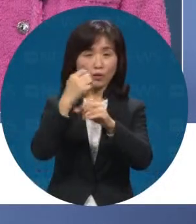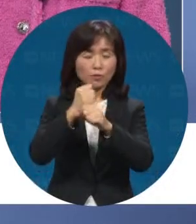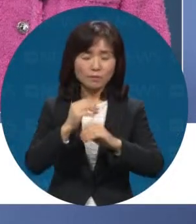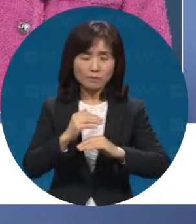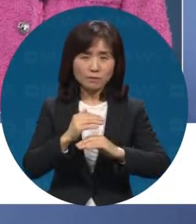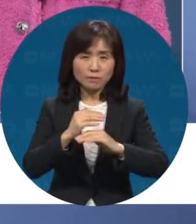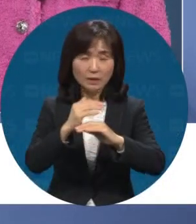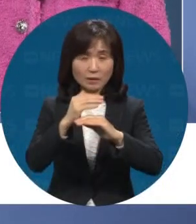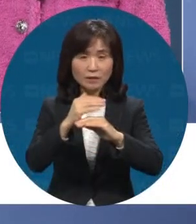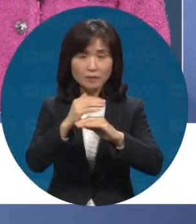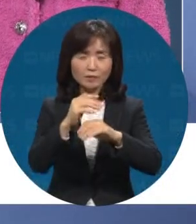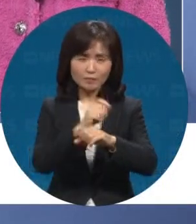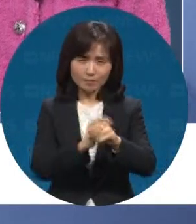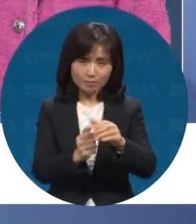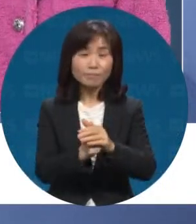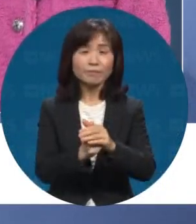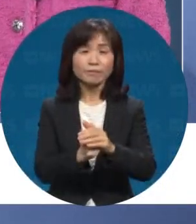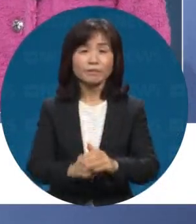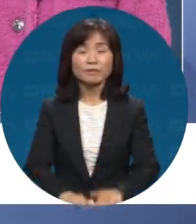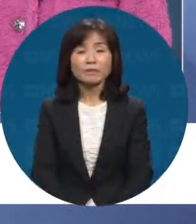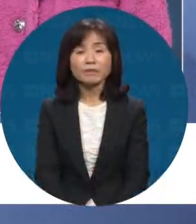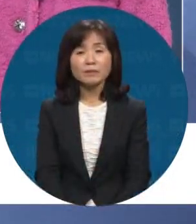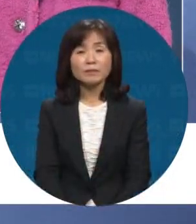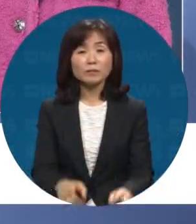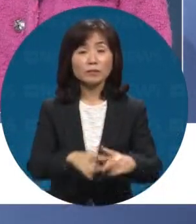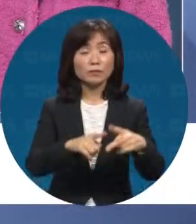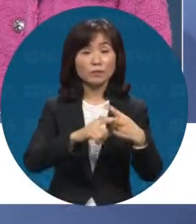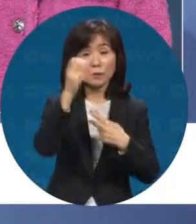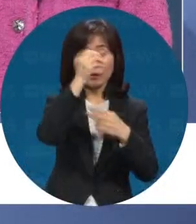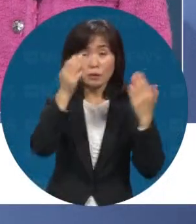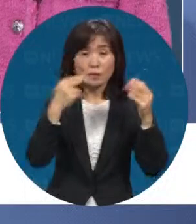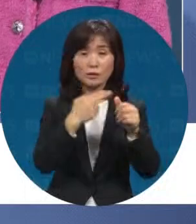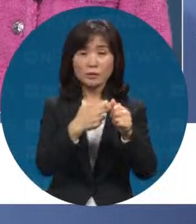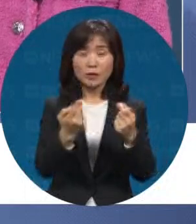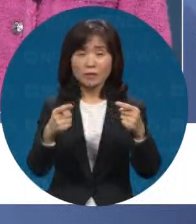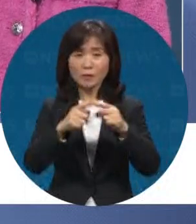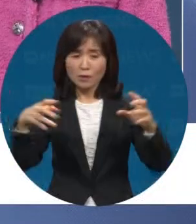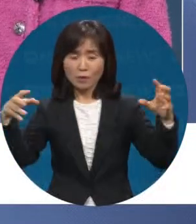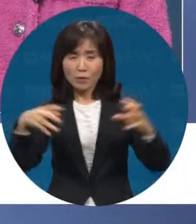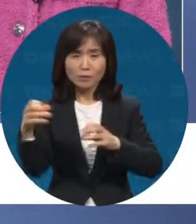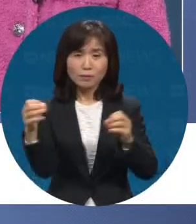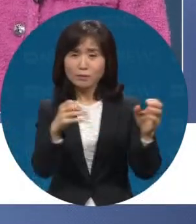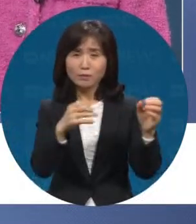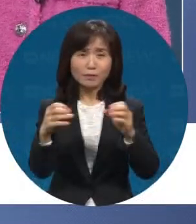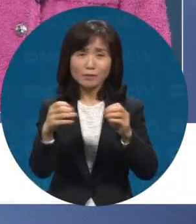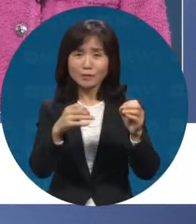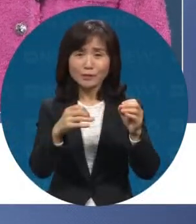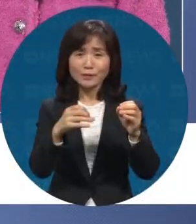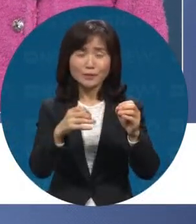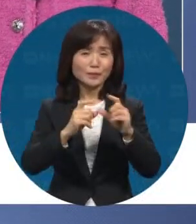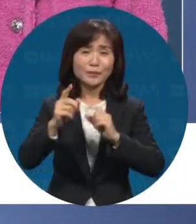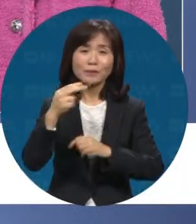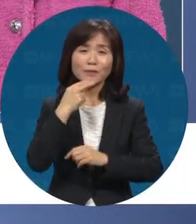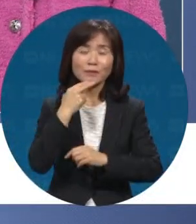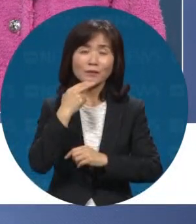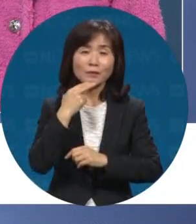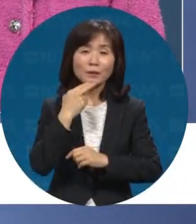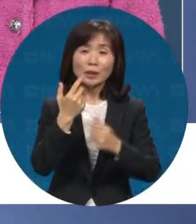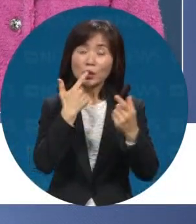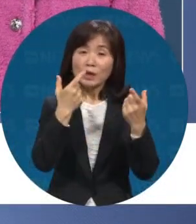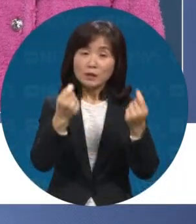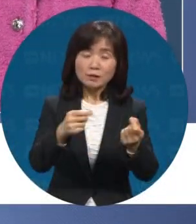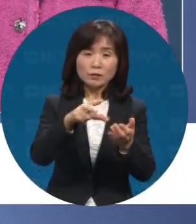연구를 진행했던 것이 굉장히 특별했는데요 사실 초중고 선생님이 함께 이야기를 나눌 기회가 많지는 않거든요 같은